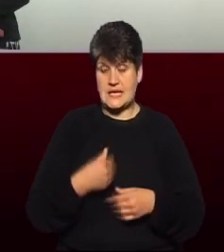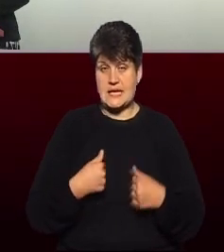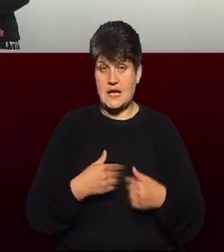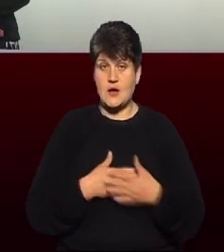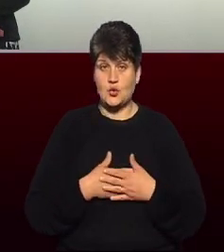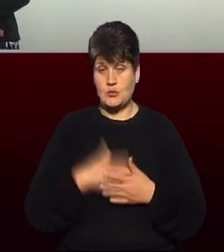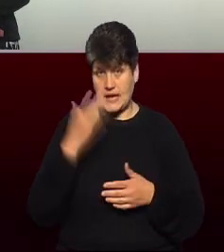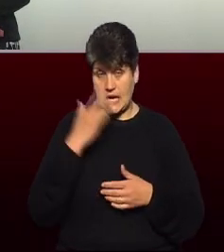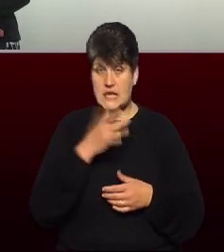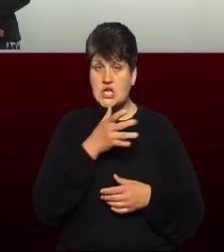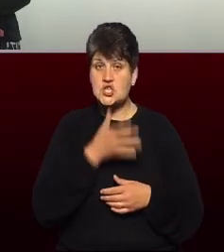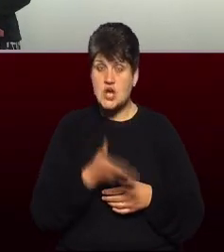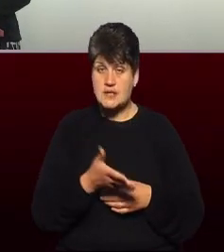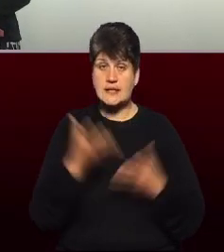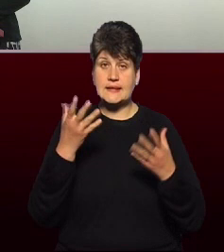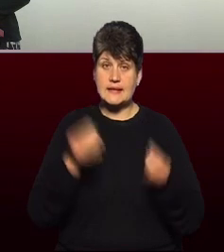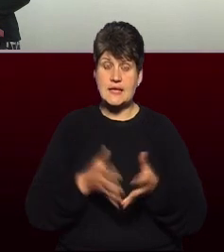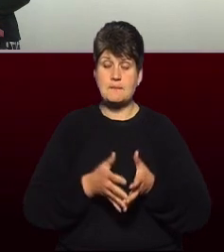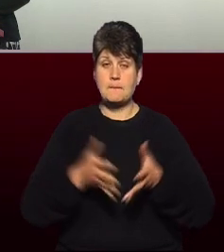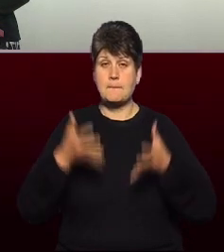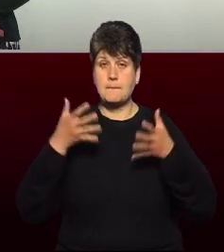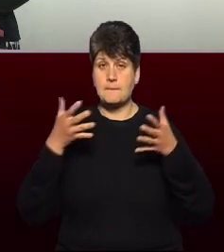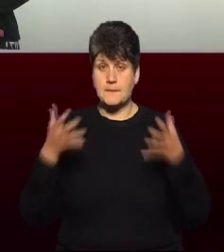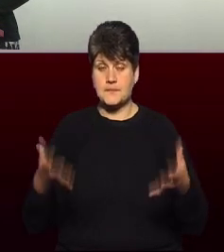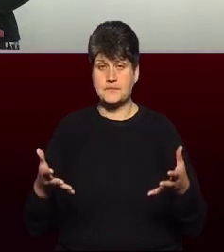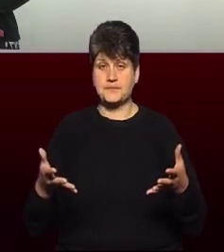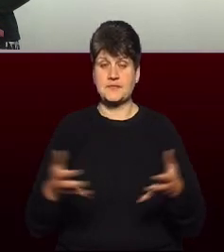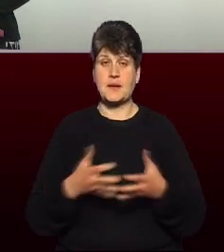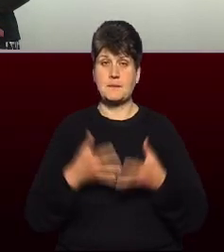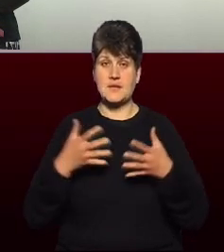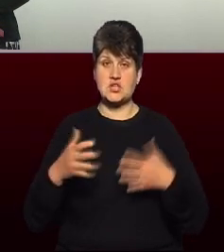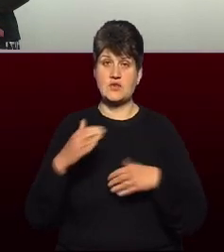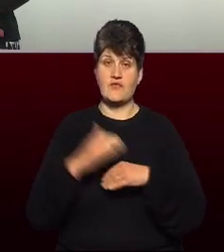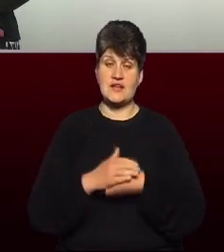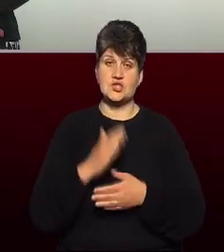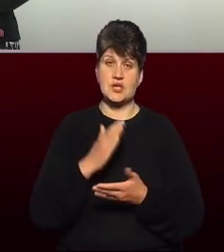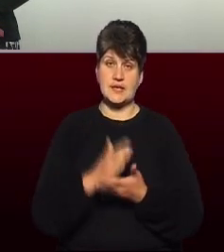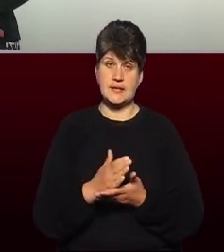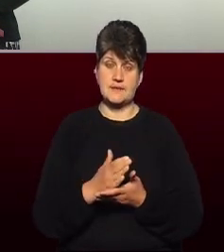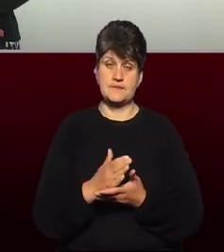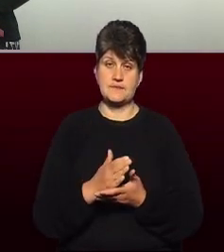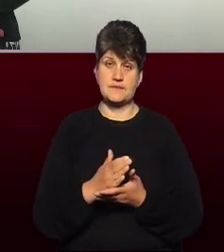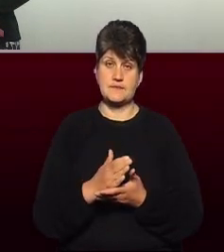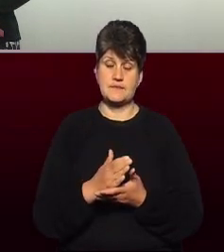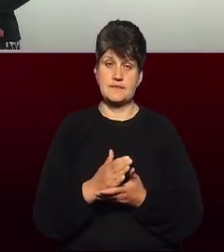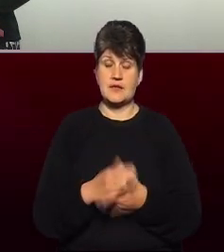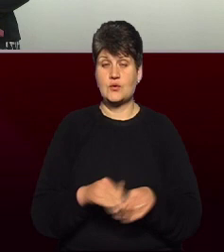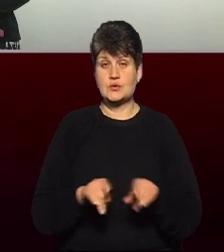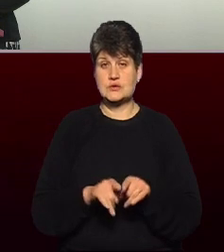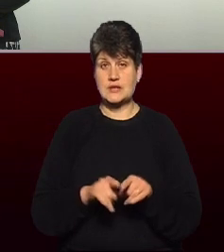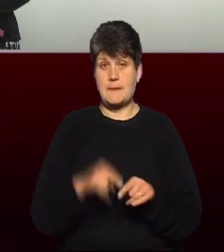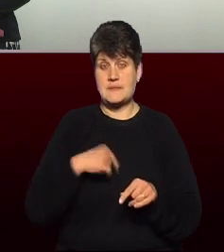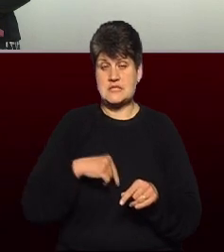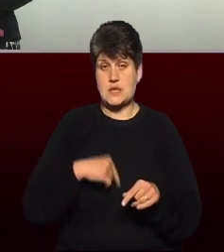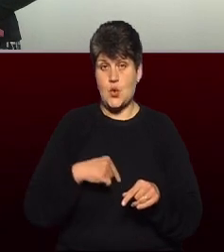день стає довший, більше ввечері є, якось так нас, знову ж таки, психологічно, як вже вечір,